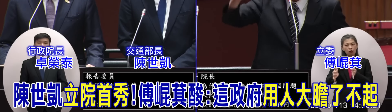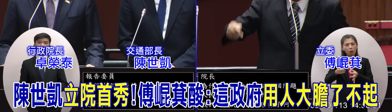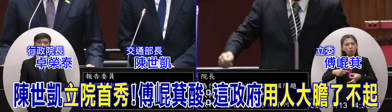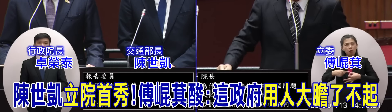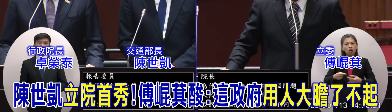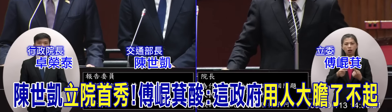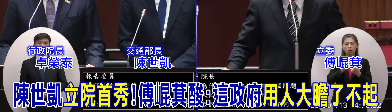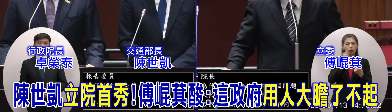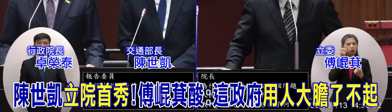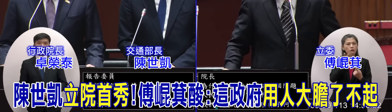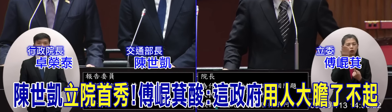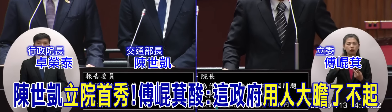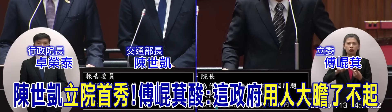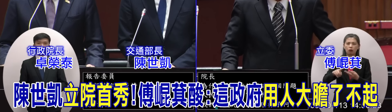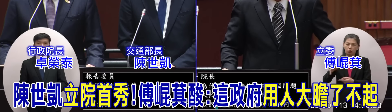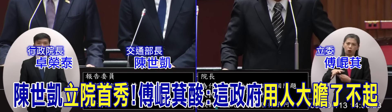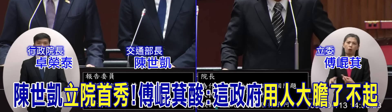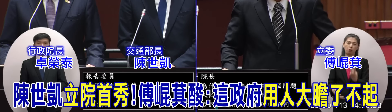第二个叫做农业。